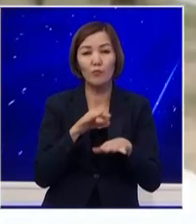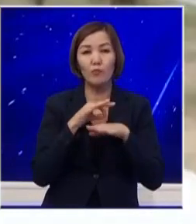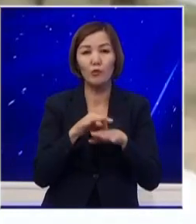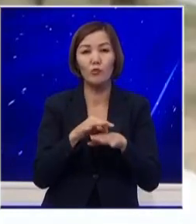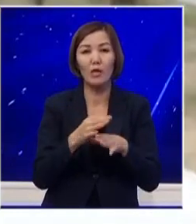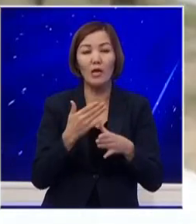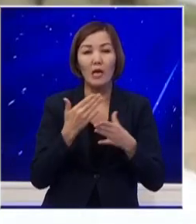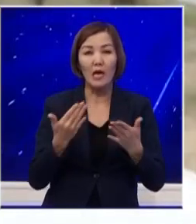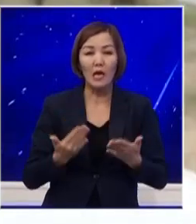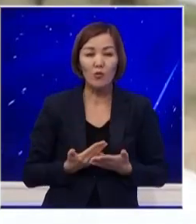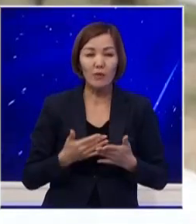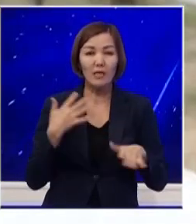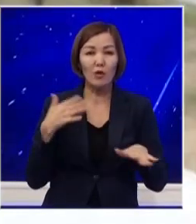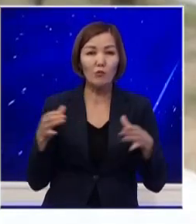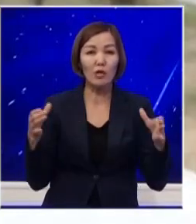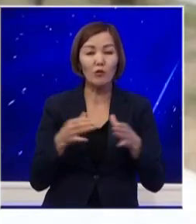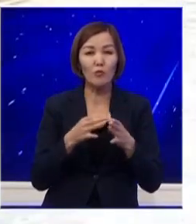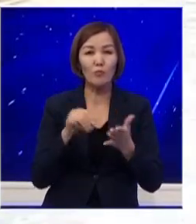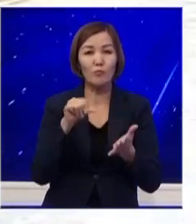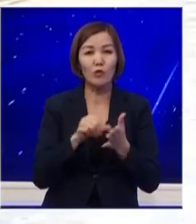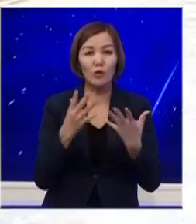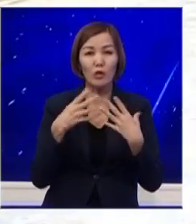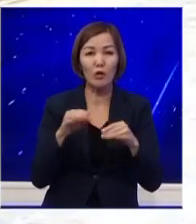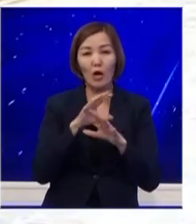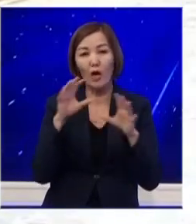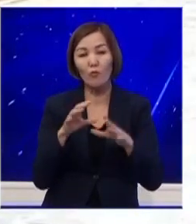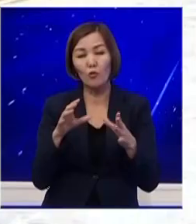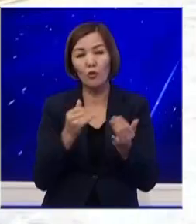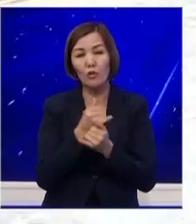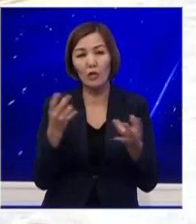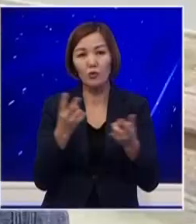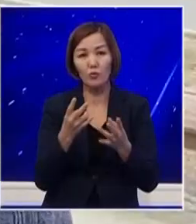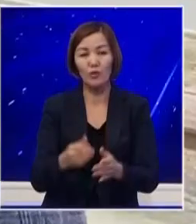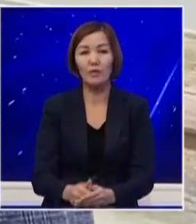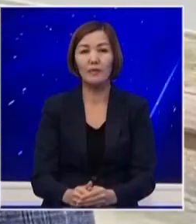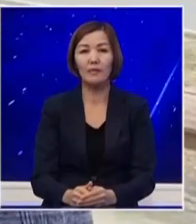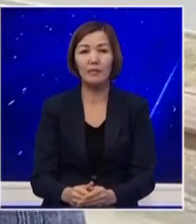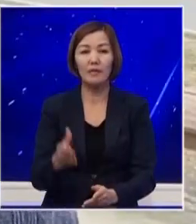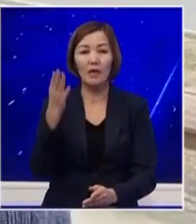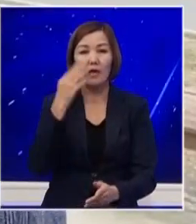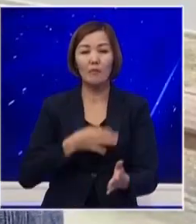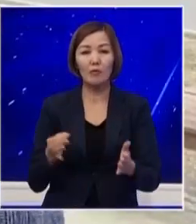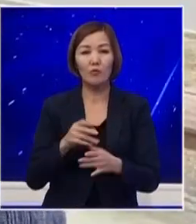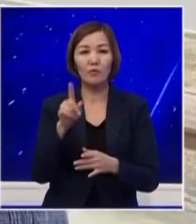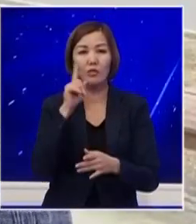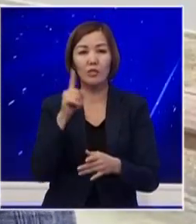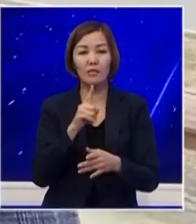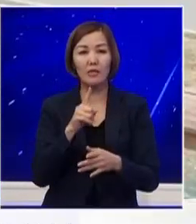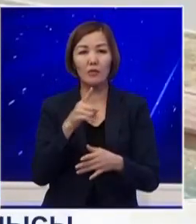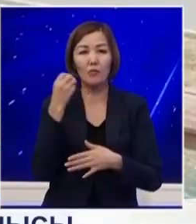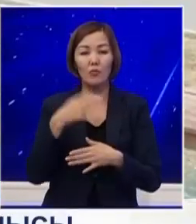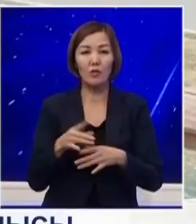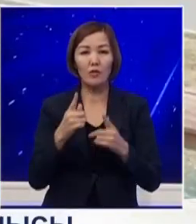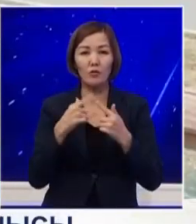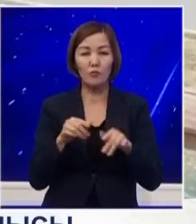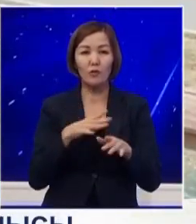көптеп өткізу арқылы әлеуметтік осал топ мүшелеріне қамқорлық таныту. Алматы облысының жастар ресурстық орталығының ұйымдастыруымен